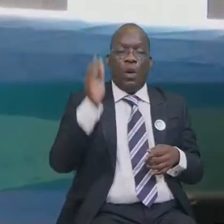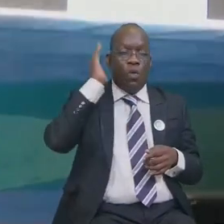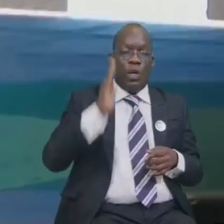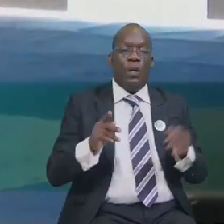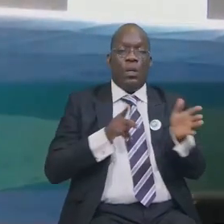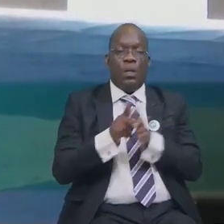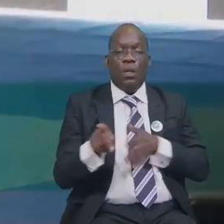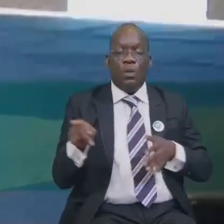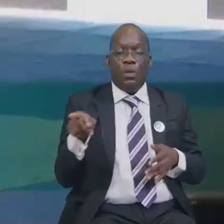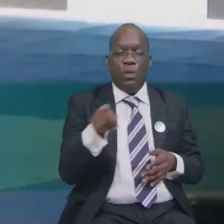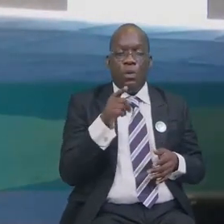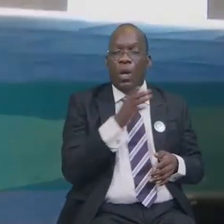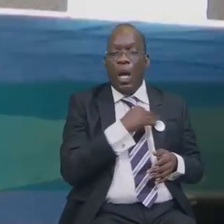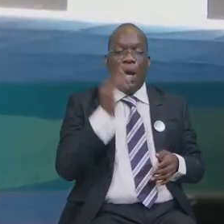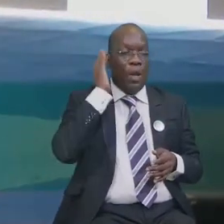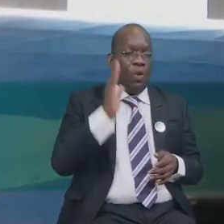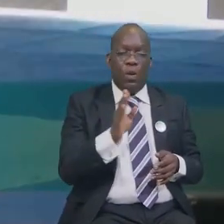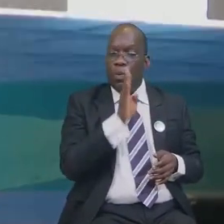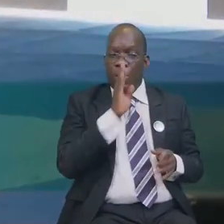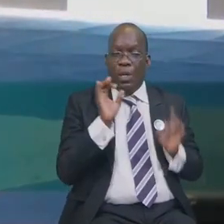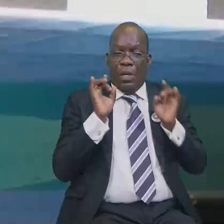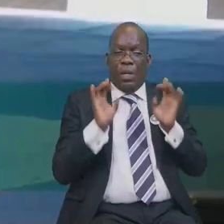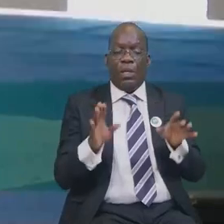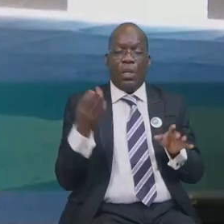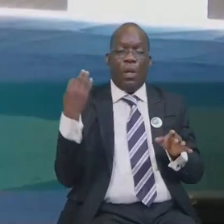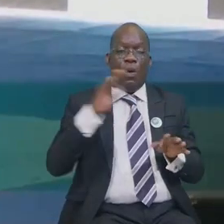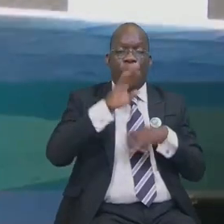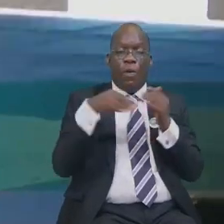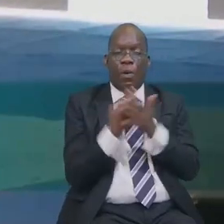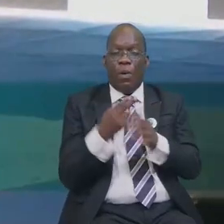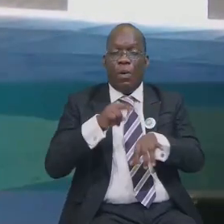haïs de toutes les nations à cause de mon nom.